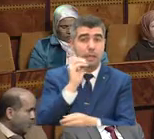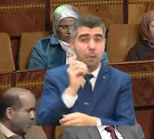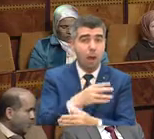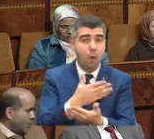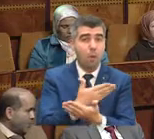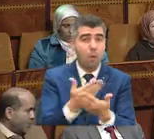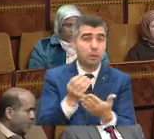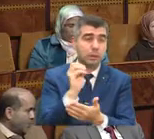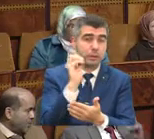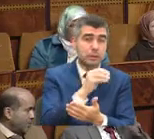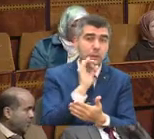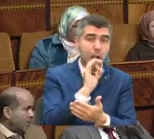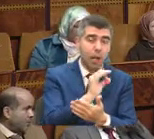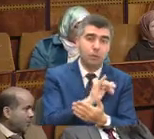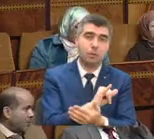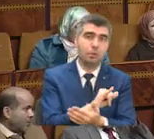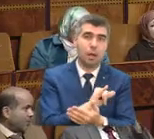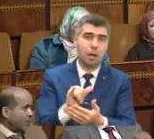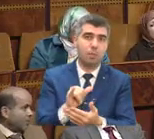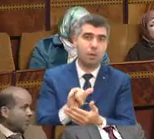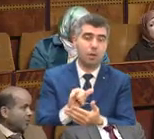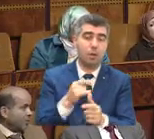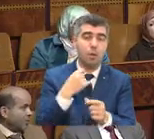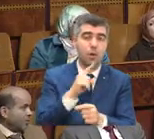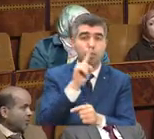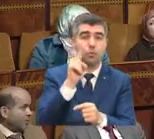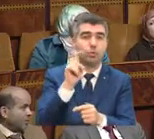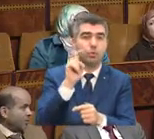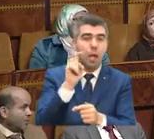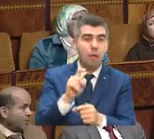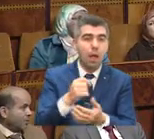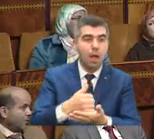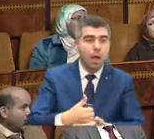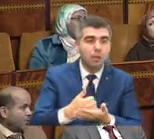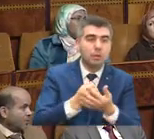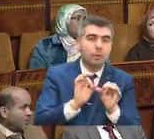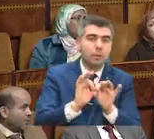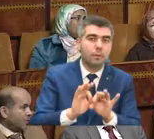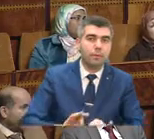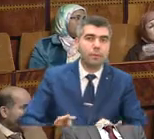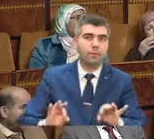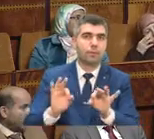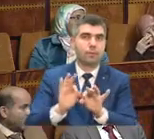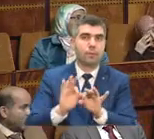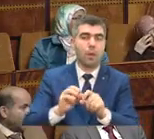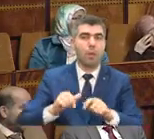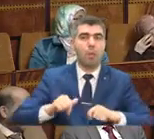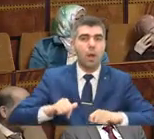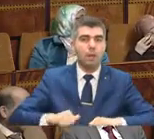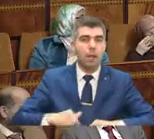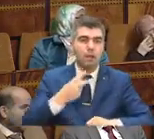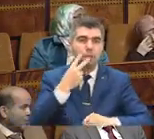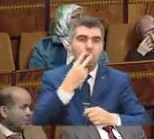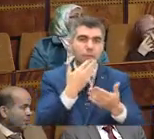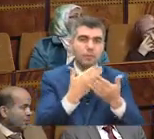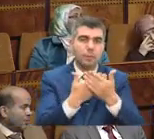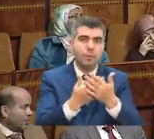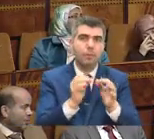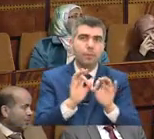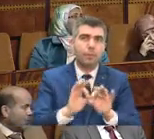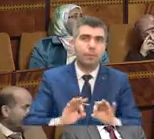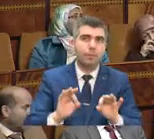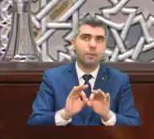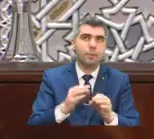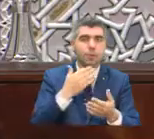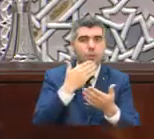ديالو، مجلس المدينة راه ما كيتحملش المسؤولية ديالو، الدور ديال الوزارة حاليا باقي ما شفناش. شكرا سيد النائب